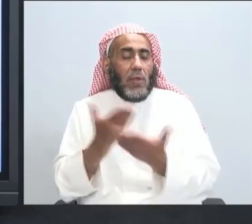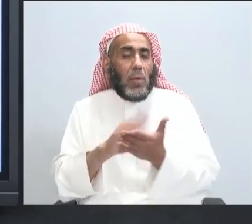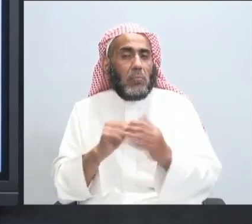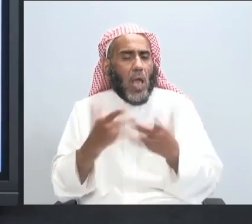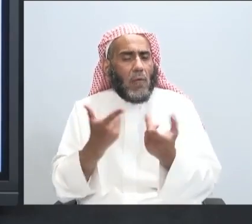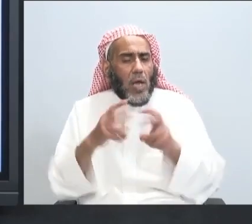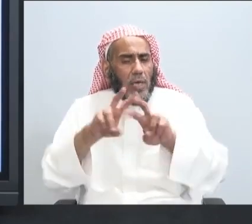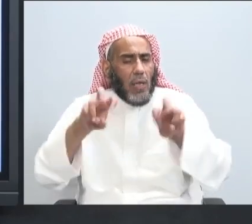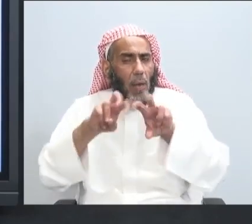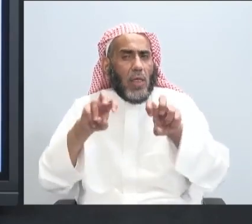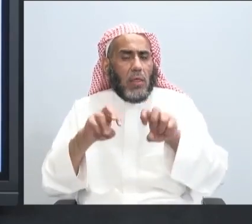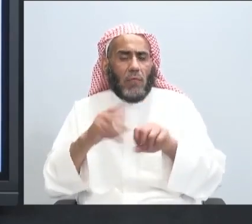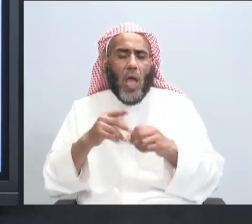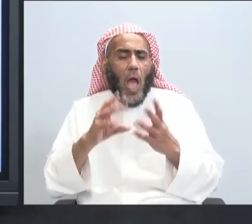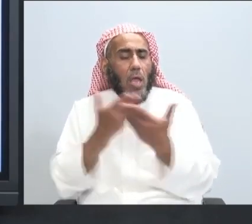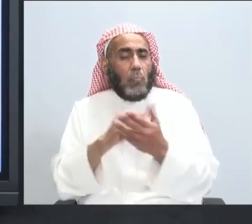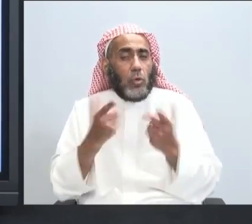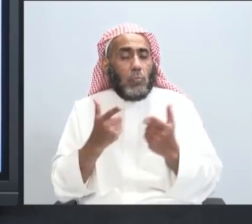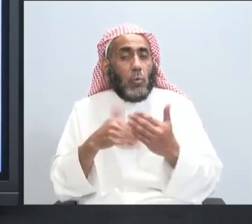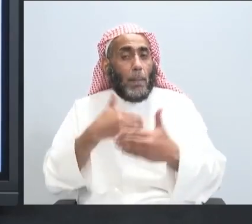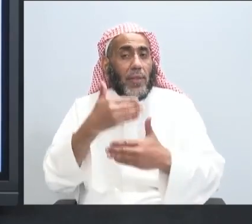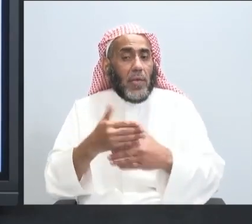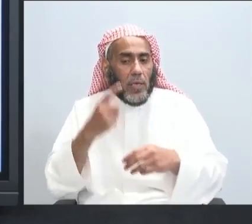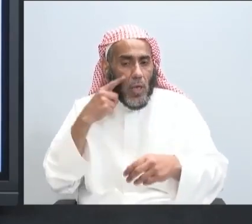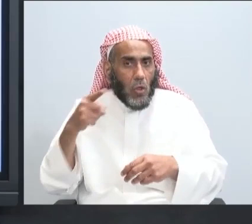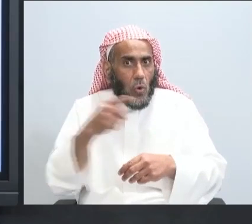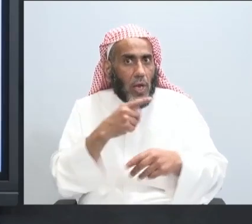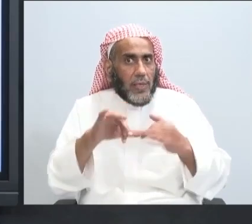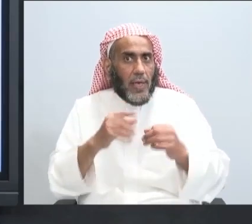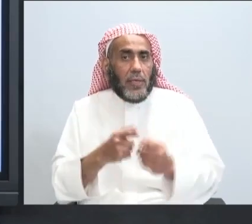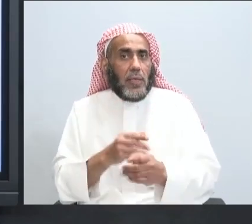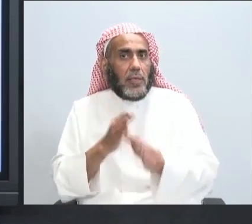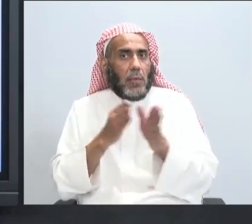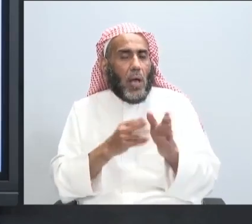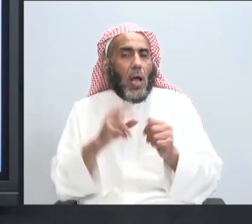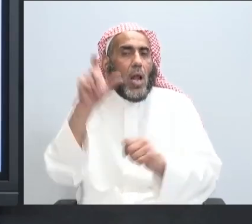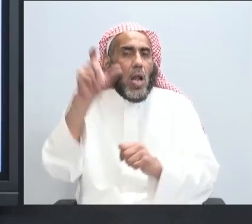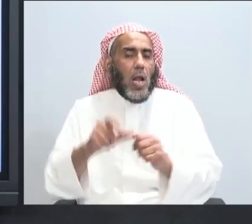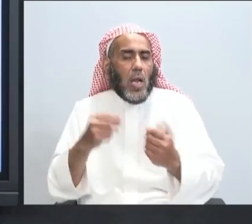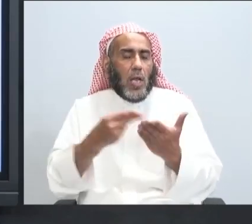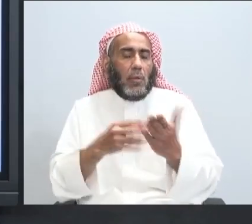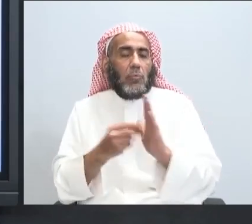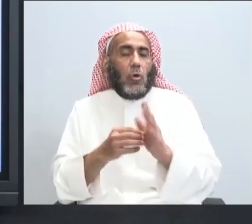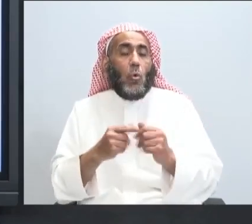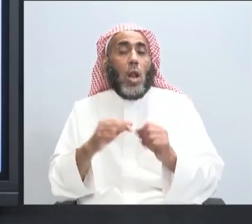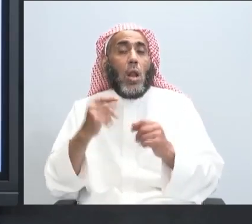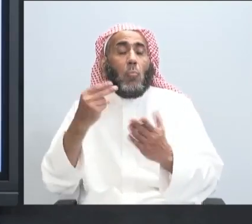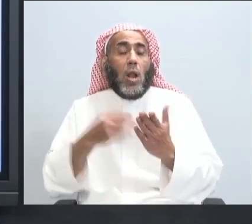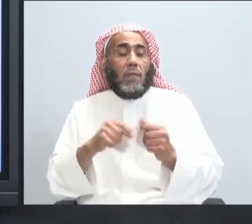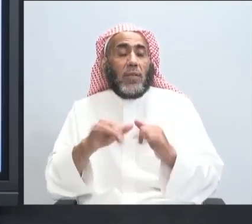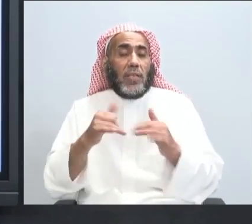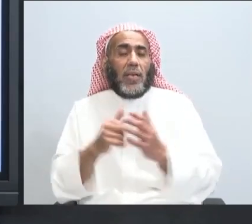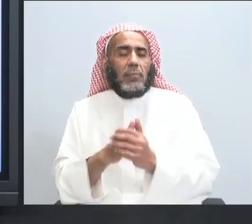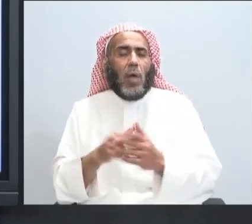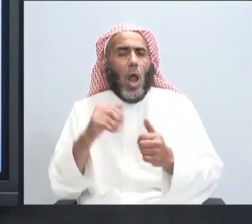كيف تبحث في أي معجم من المعاجم، ثم بعد ذلك تنظر إلى الطريقة التي اتبعها كاتب هذا المعجم والمؤلف في